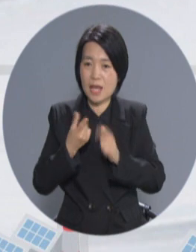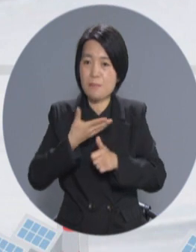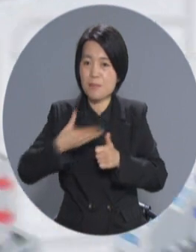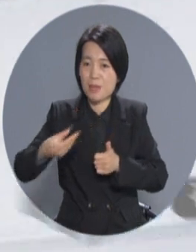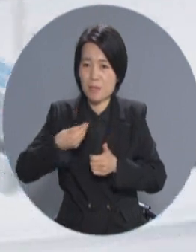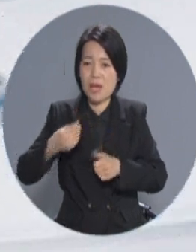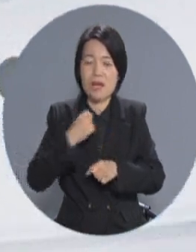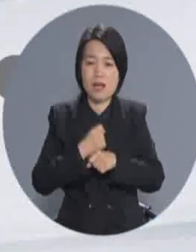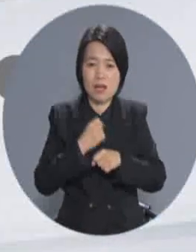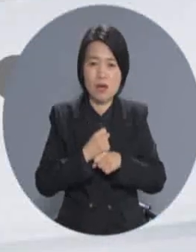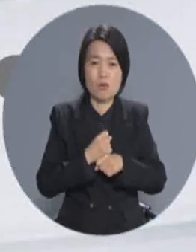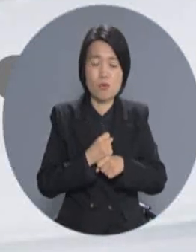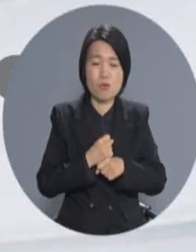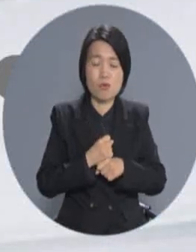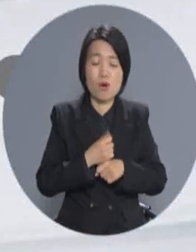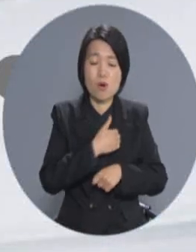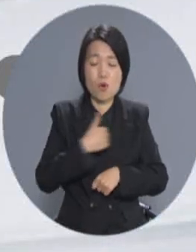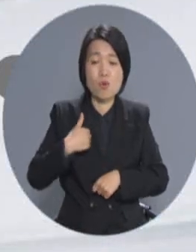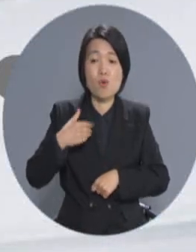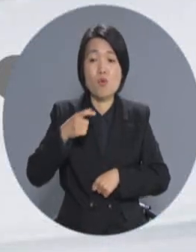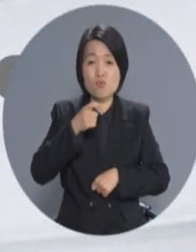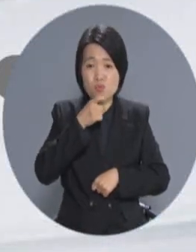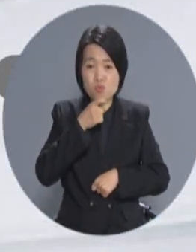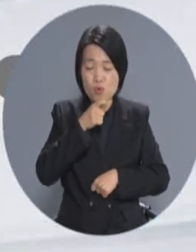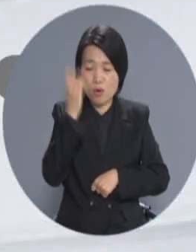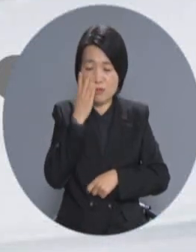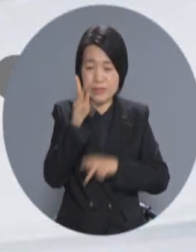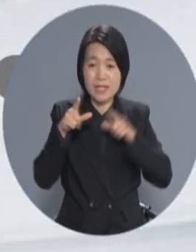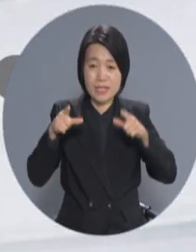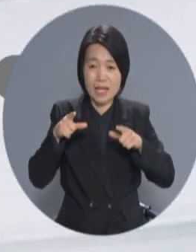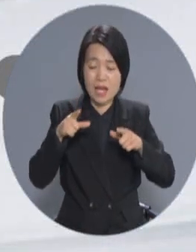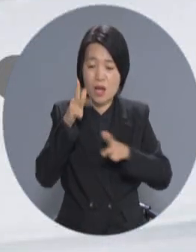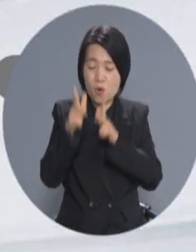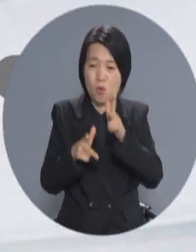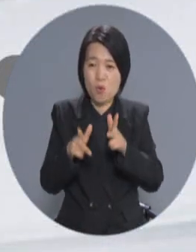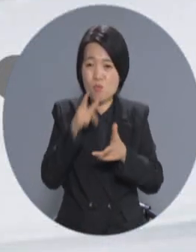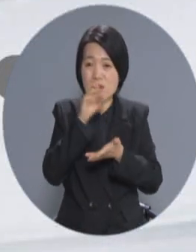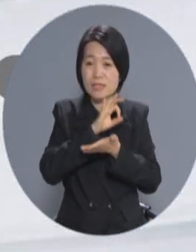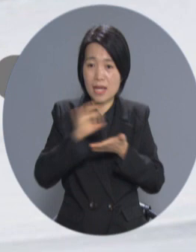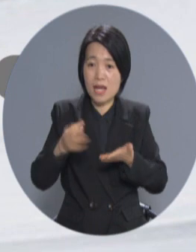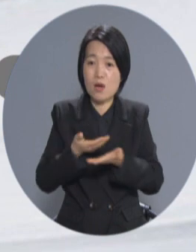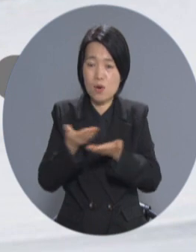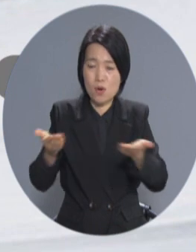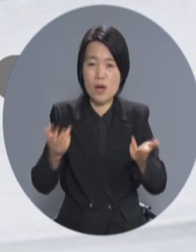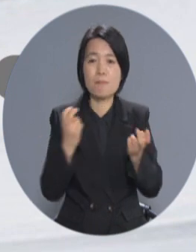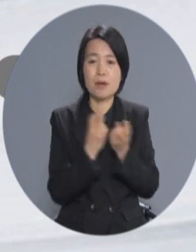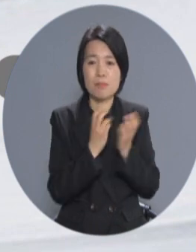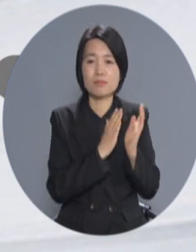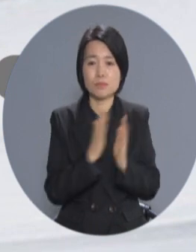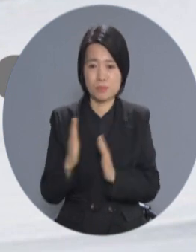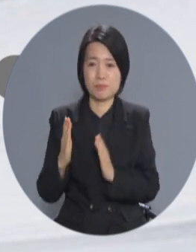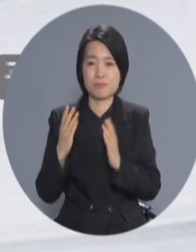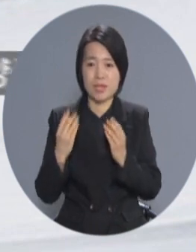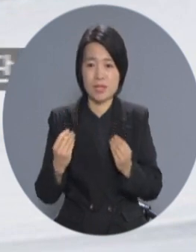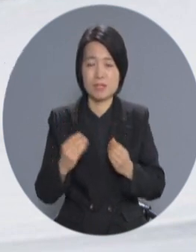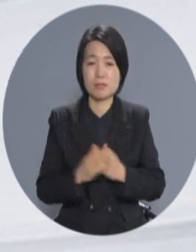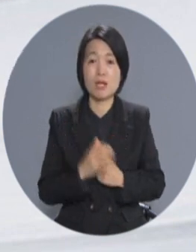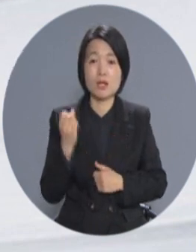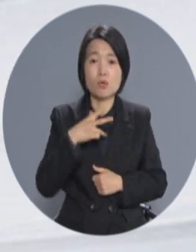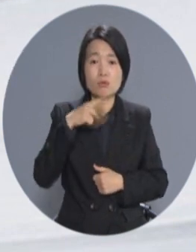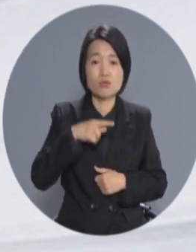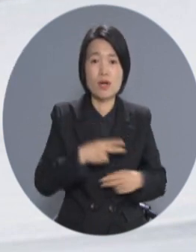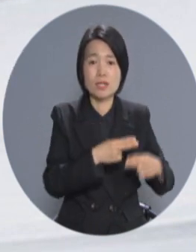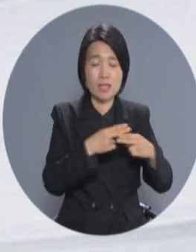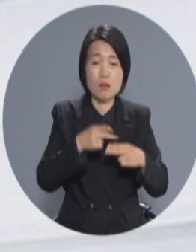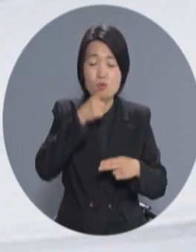공급하고 이렇게 확보한 여유 물량을 여수산단의 공업용수로 사용하는 방안을 마련했습니다. 또 수어댐